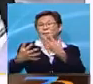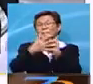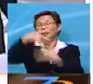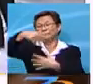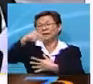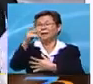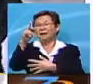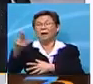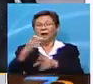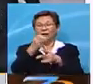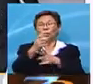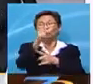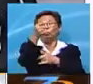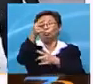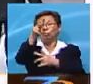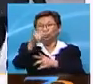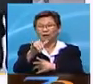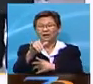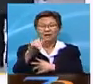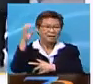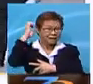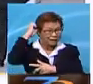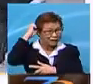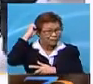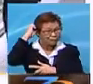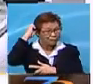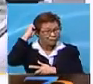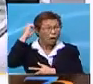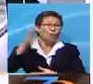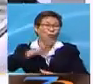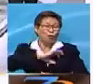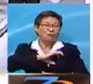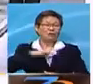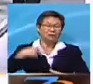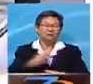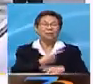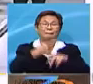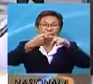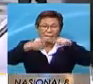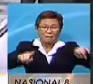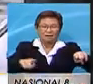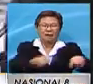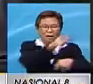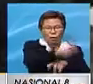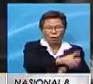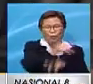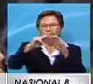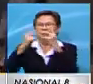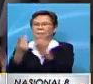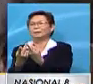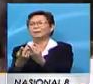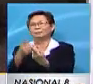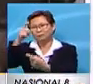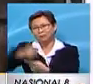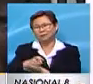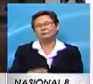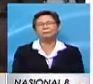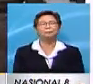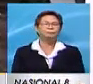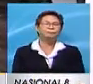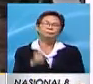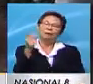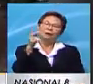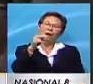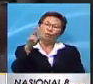Ataupun kalau Tony Pua gigit telinga polis, itu Tony Pua. Jadi kita kena bezakan antara individu dengan parti. Tambah Tan